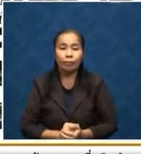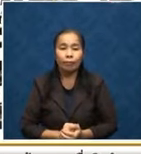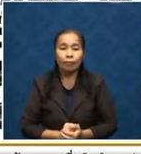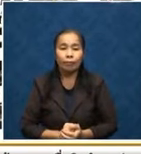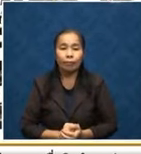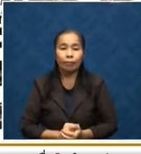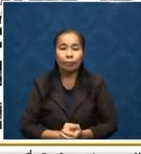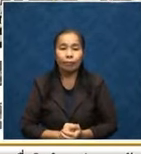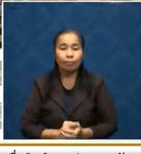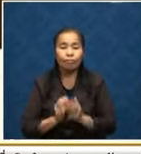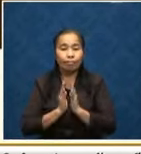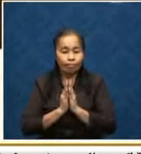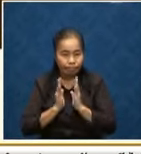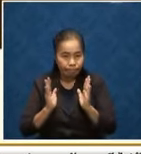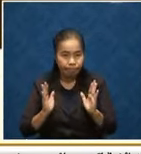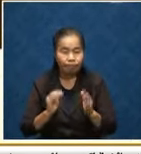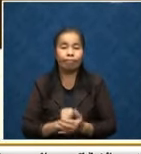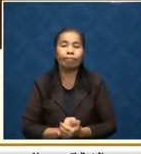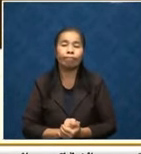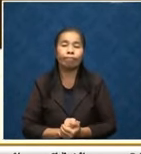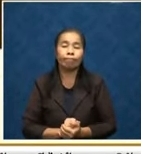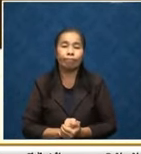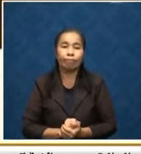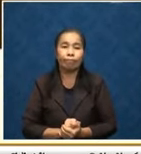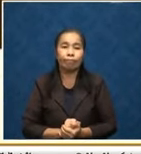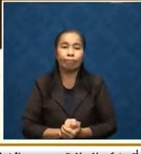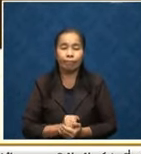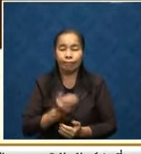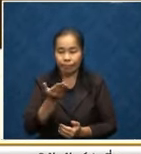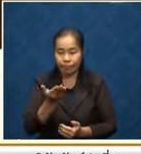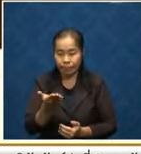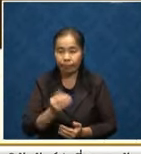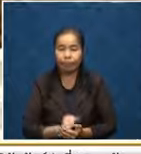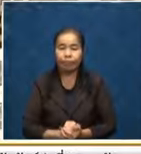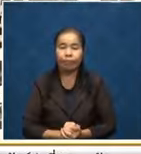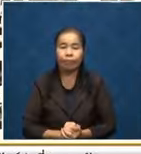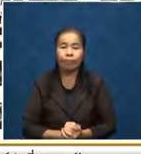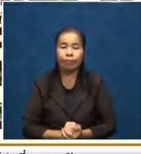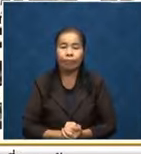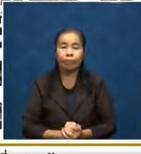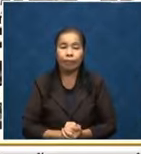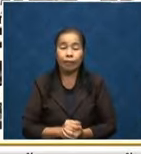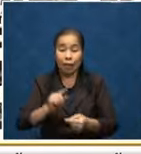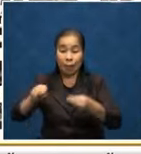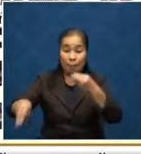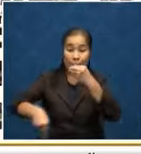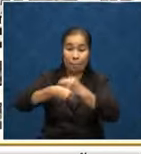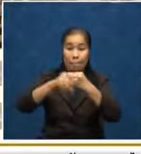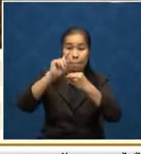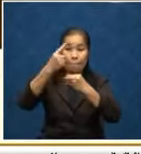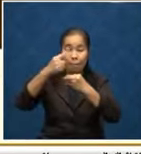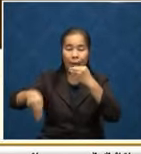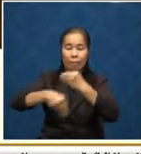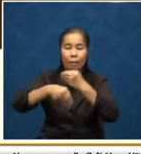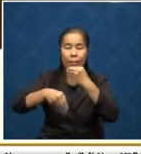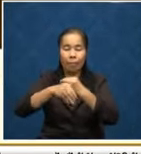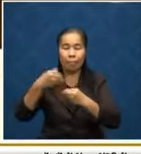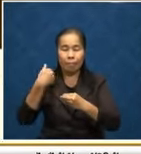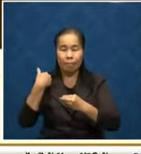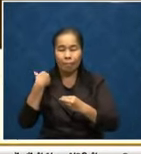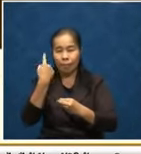ขอบคุณคุณเจชนะครับต่อไปเชิญคุณทศพรครับก็มีขั้นหนึ่งส่งรายชื่อมาแล้วครับเตรียมตัวได้